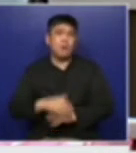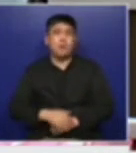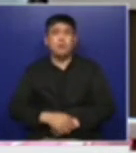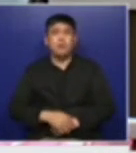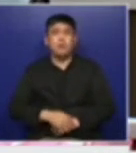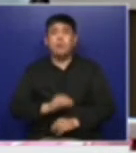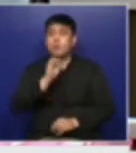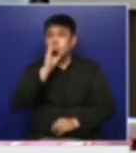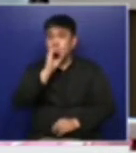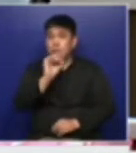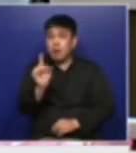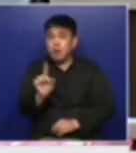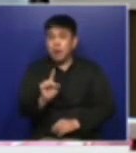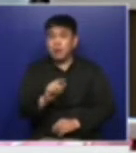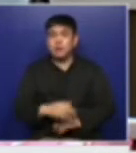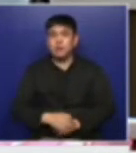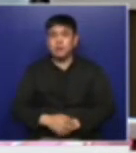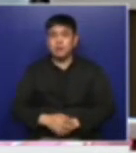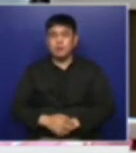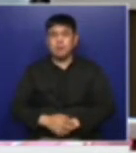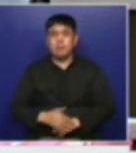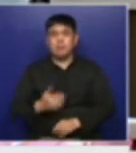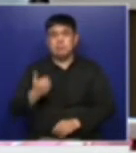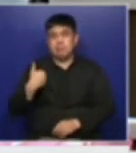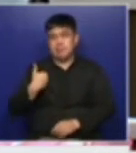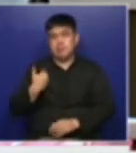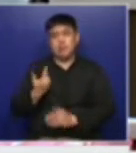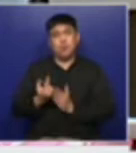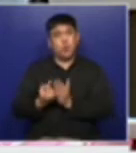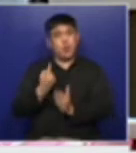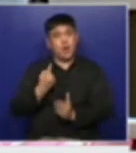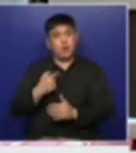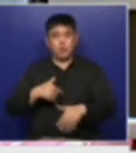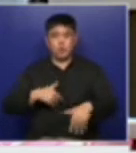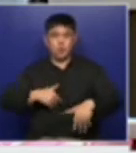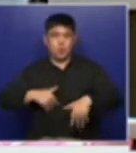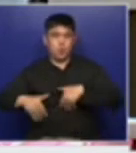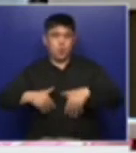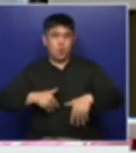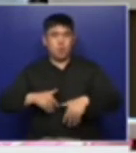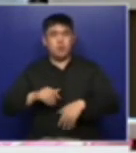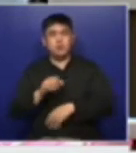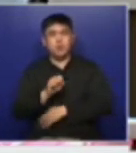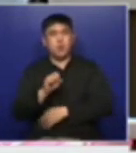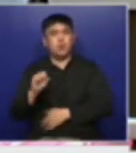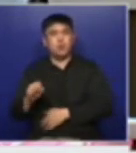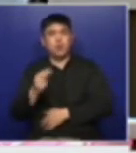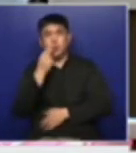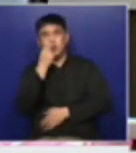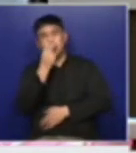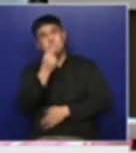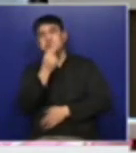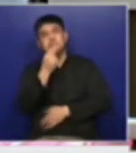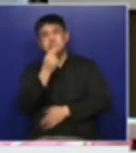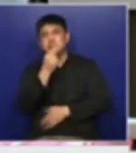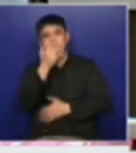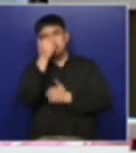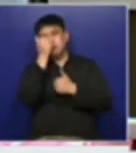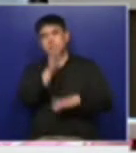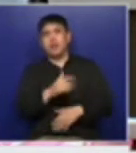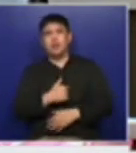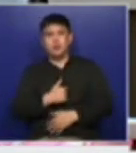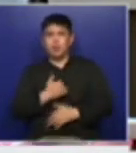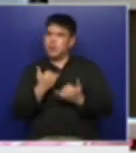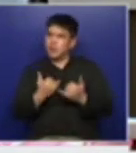าพี่น้องเพื่อนผู้แทนพวกเราดูเสมือนไม่สนใจแต่วันนี้ผมเข้าใจเพื่อนผู้แทนแ